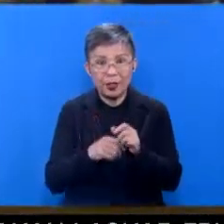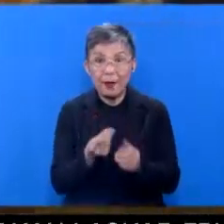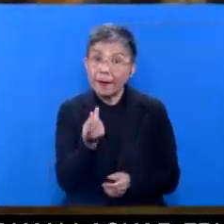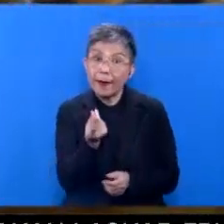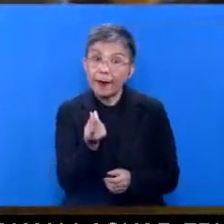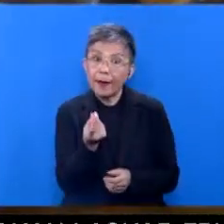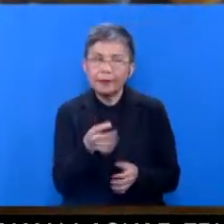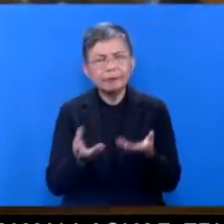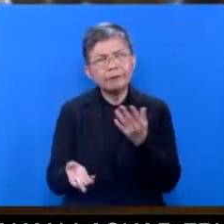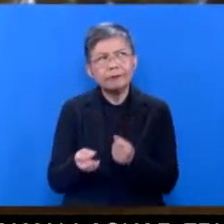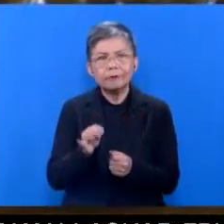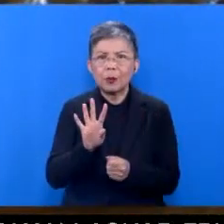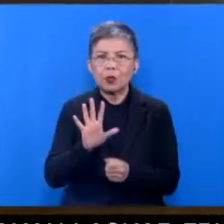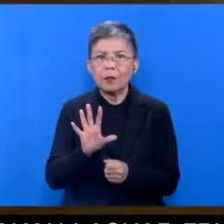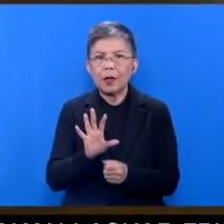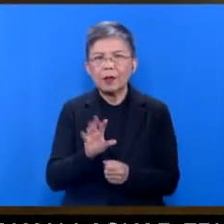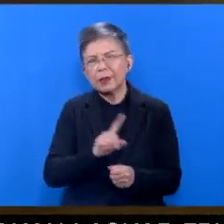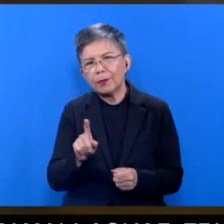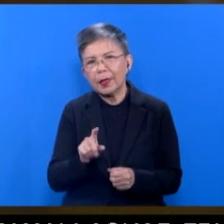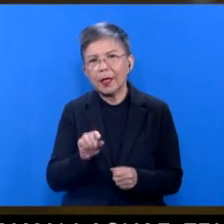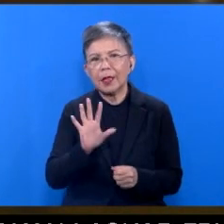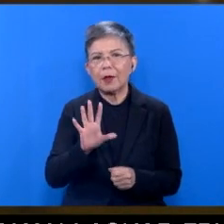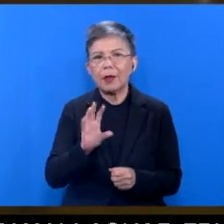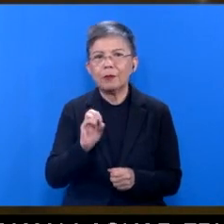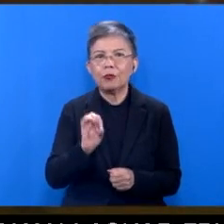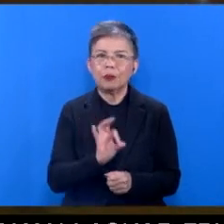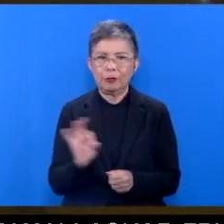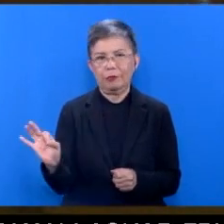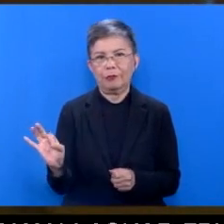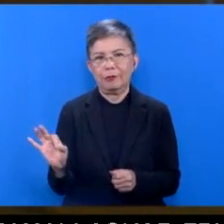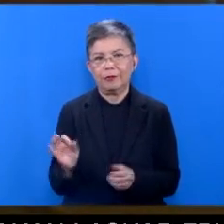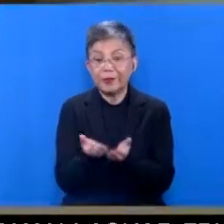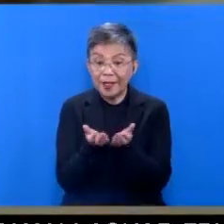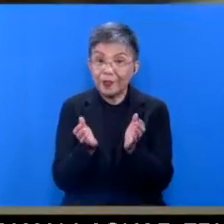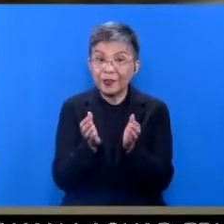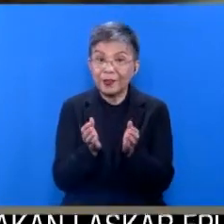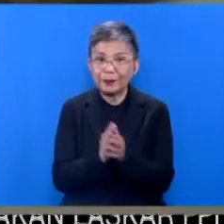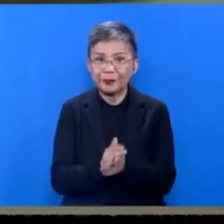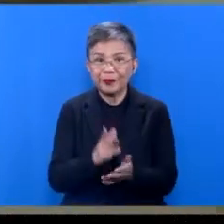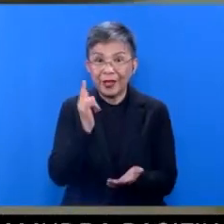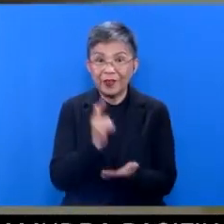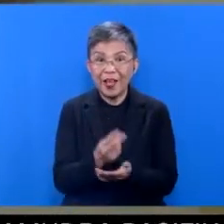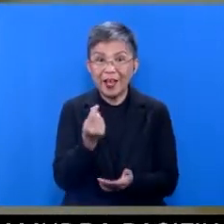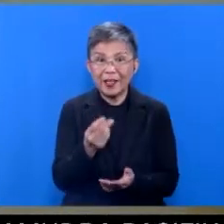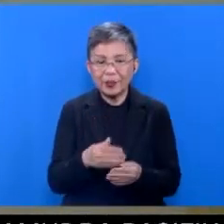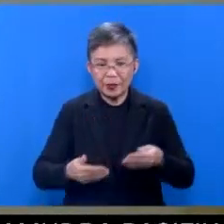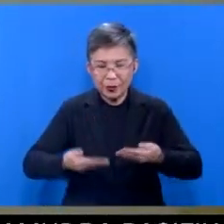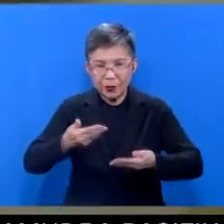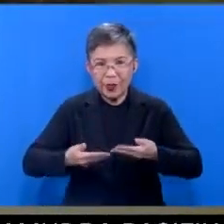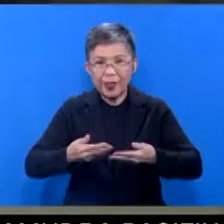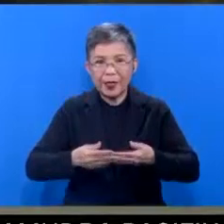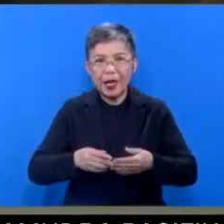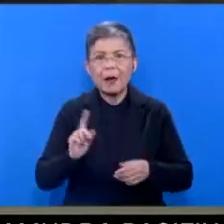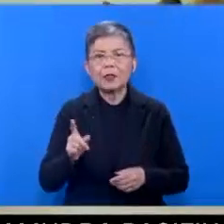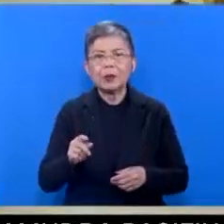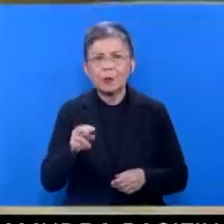Harganya berkisar 45 hingga 50 ribu rupiah. Patokan harga tersebut disesuaikan dengan